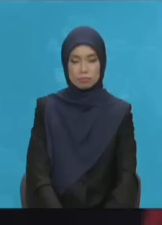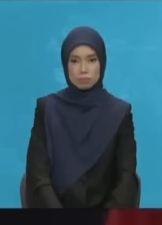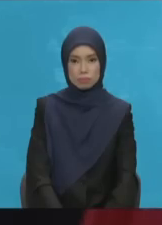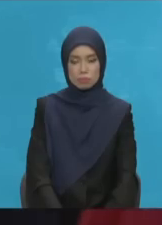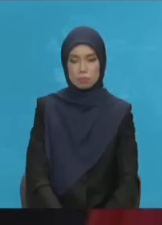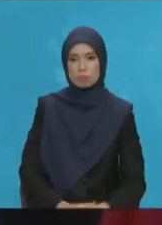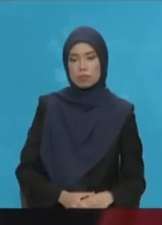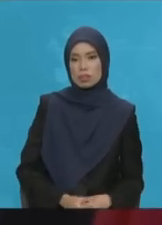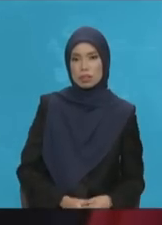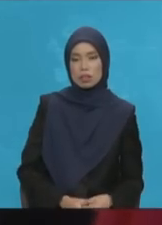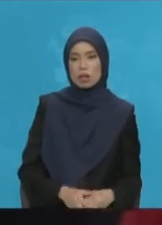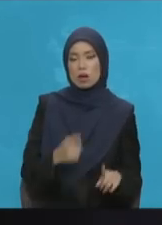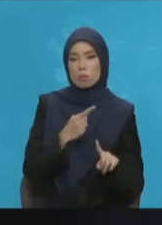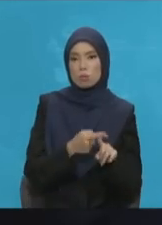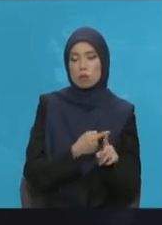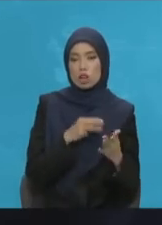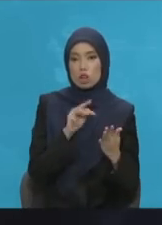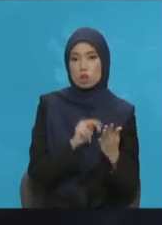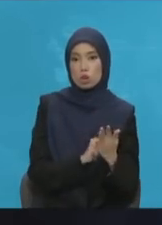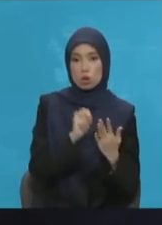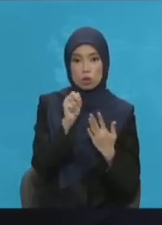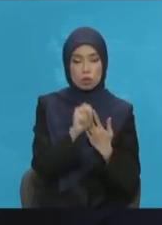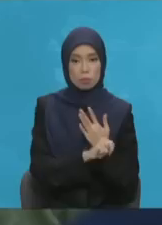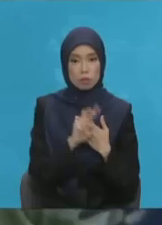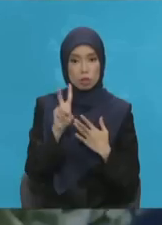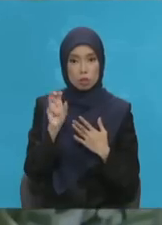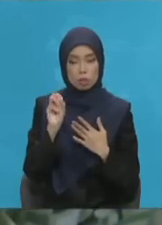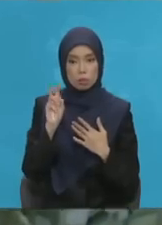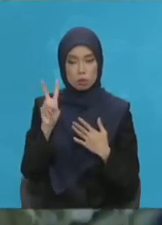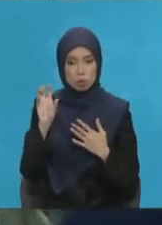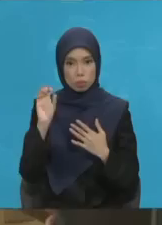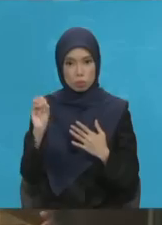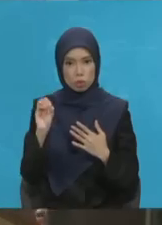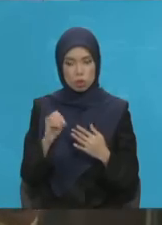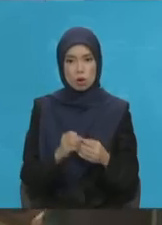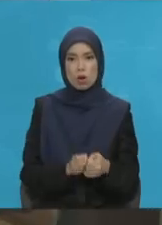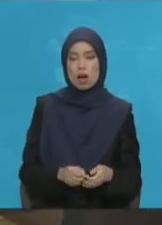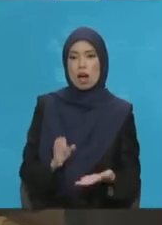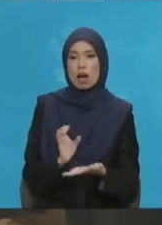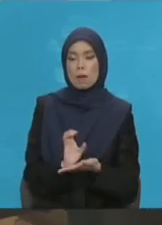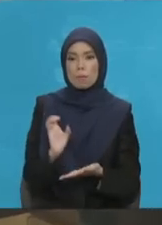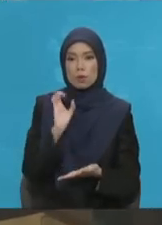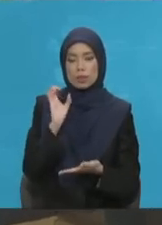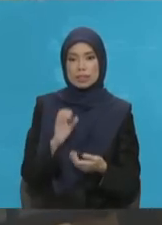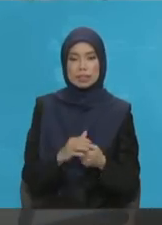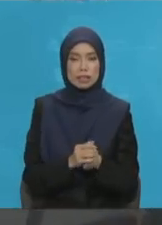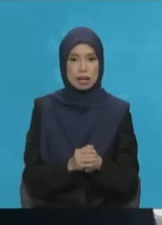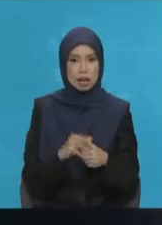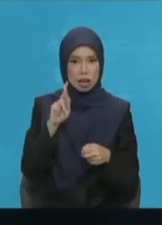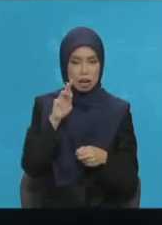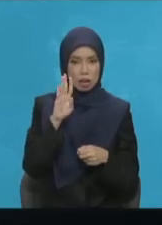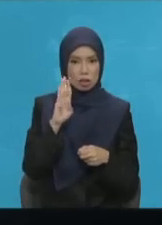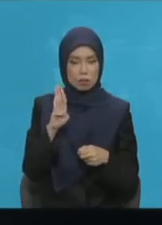dilancarkan pada bulan November 2020 kampus arbidin dilengkapi dengan berbagai kemudahan untuk